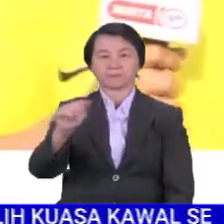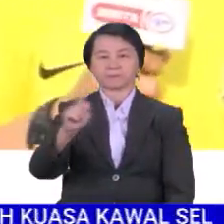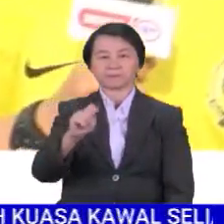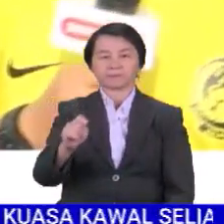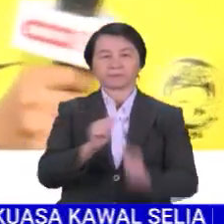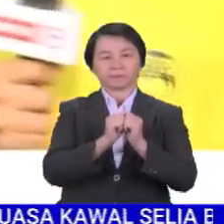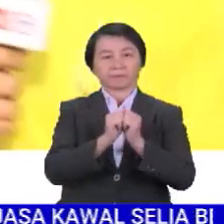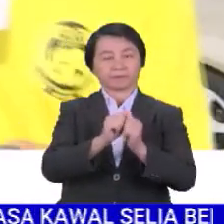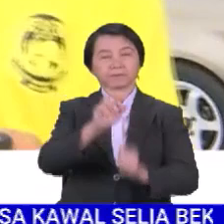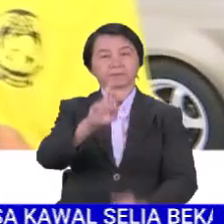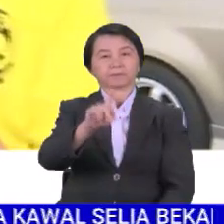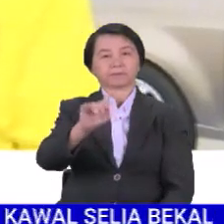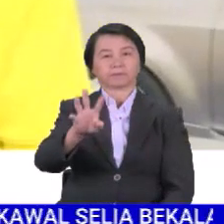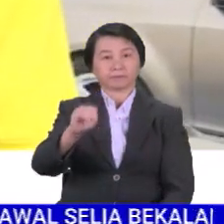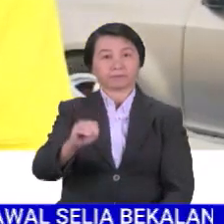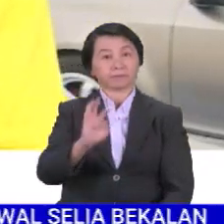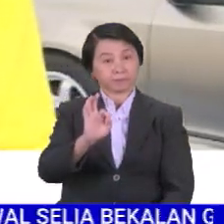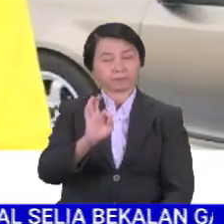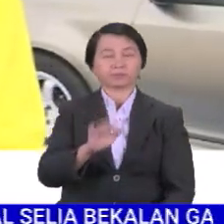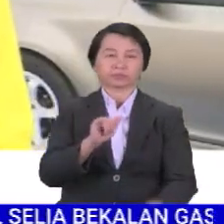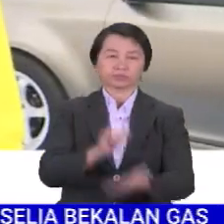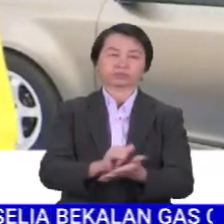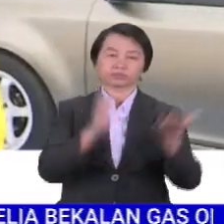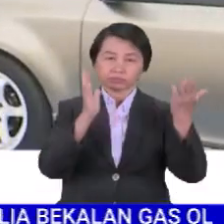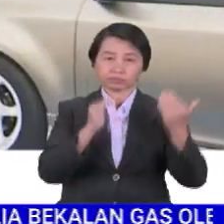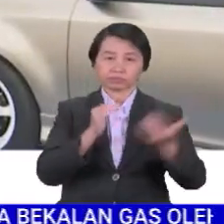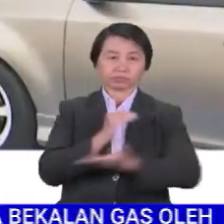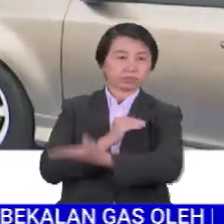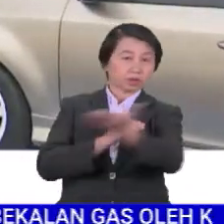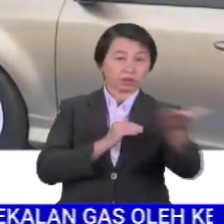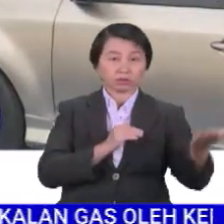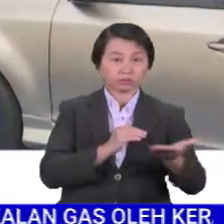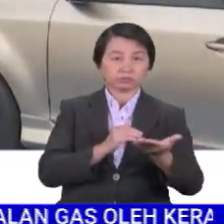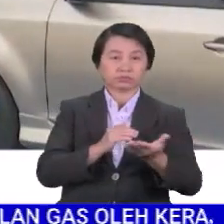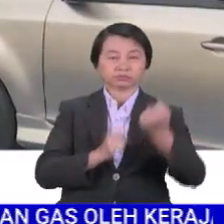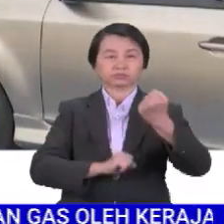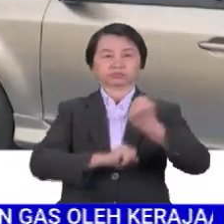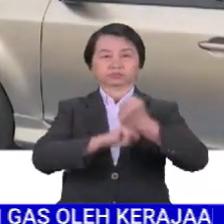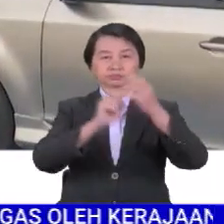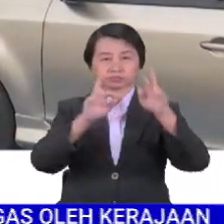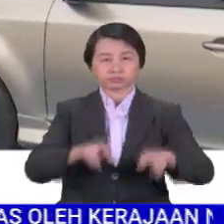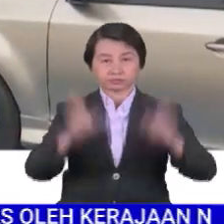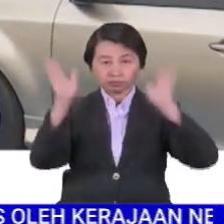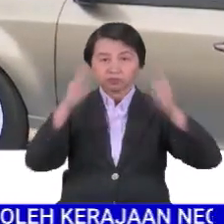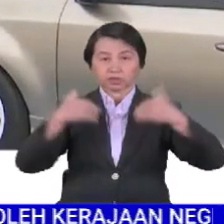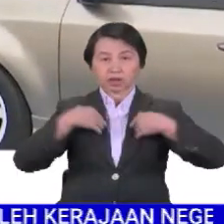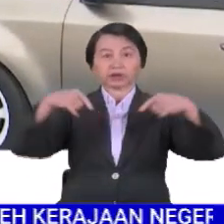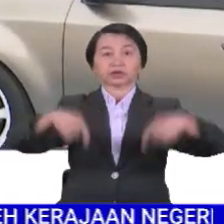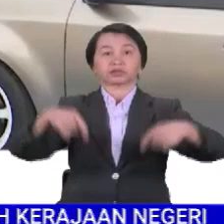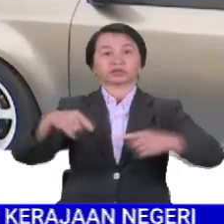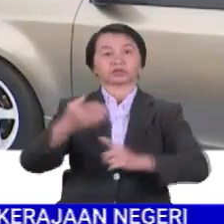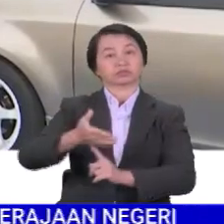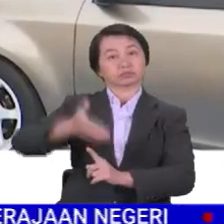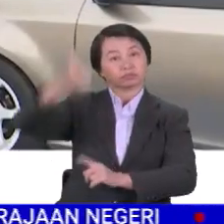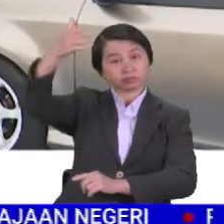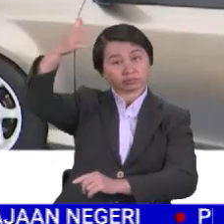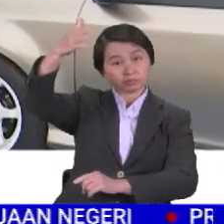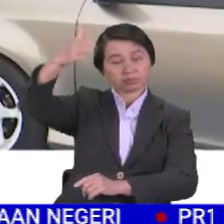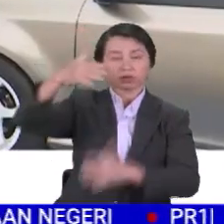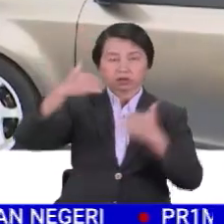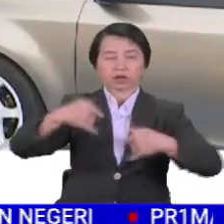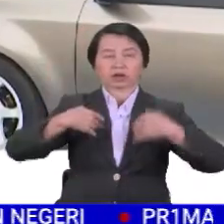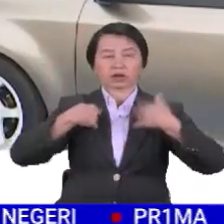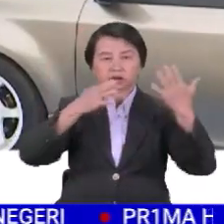okem oke itu tadi antara harapan seluruh ataupun penyokong rakyat mesio yang berada di dataran ini saya kira